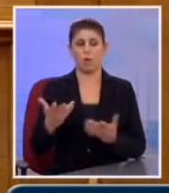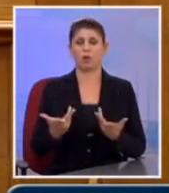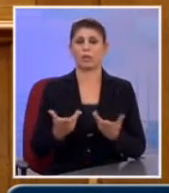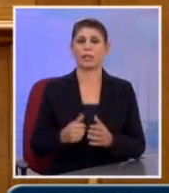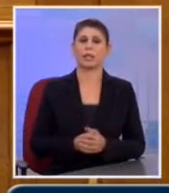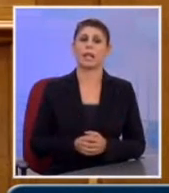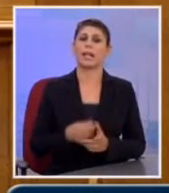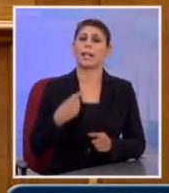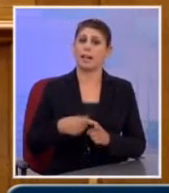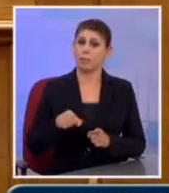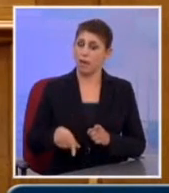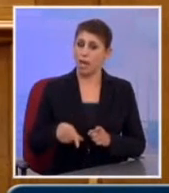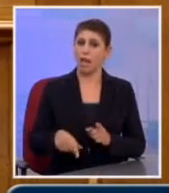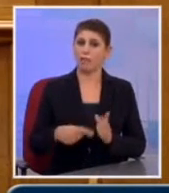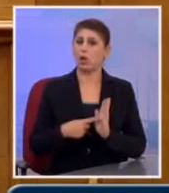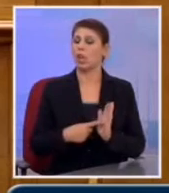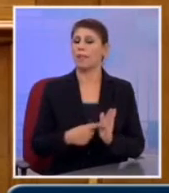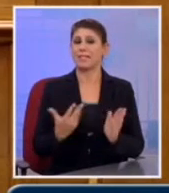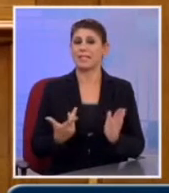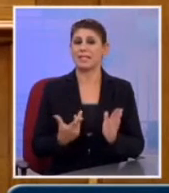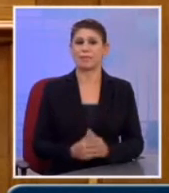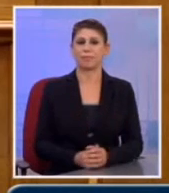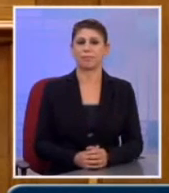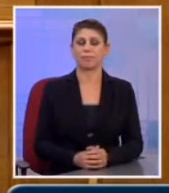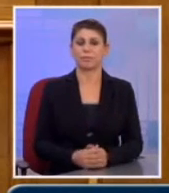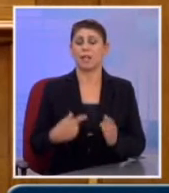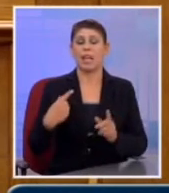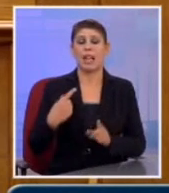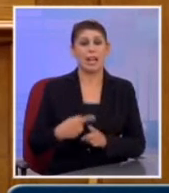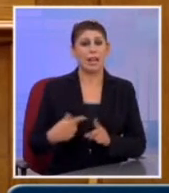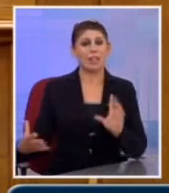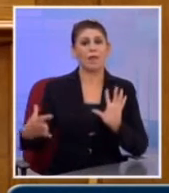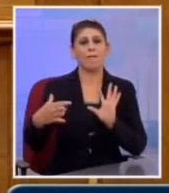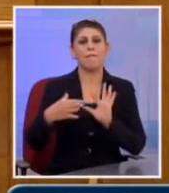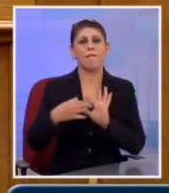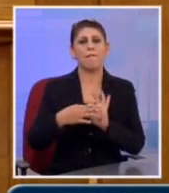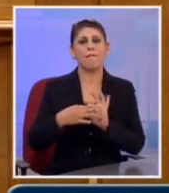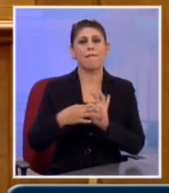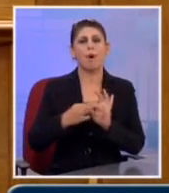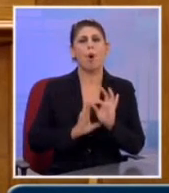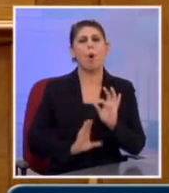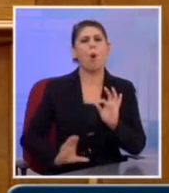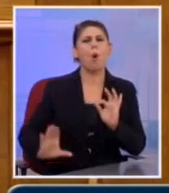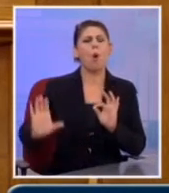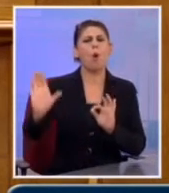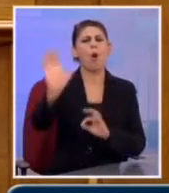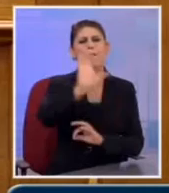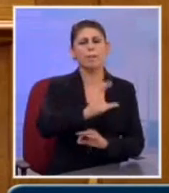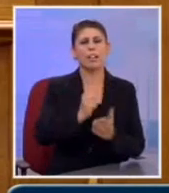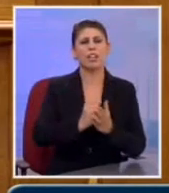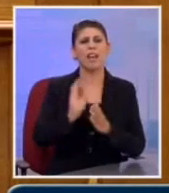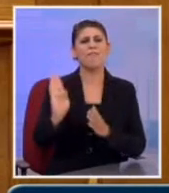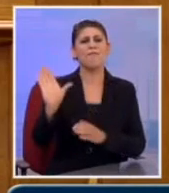η Ελλάδα με αυτή την κίνησή της συνδέεται με όλο τον ευρωπαϊκό και βαλκανικό χώρο